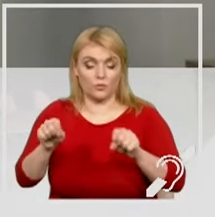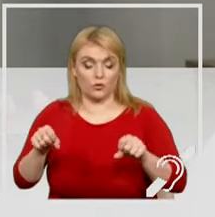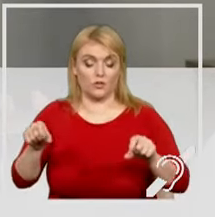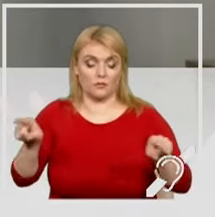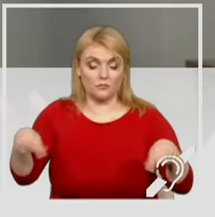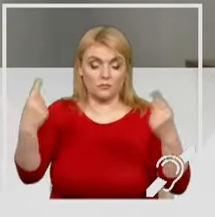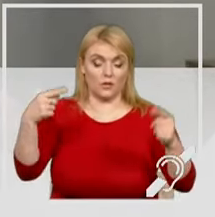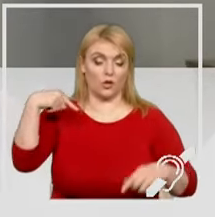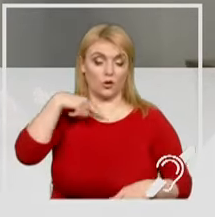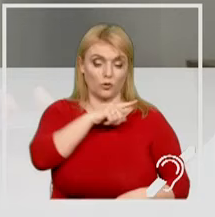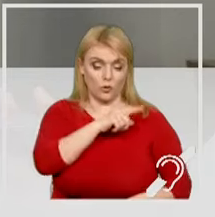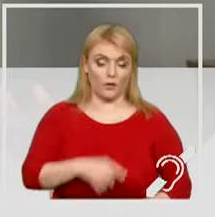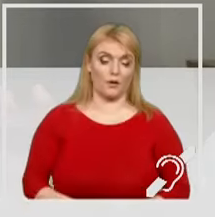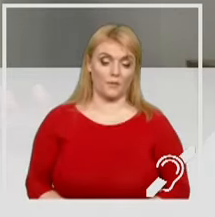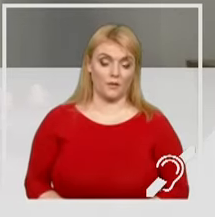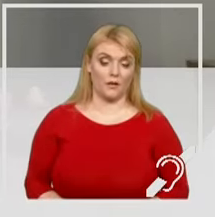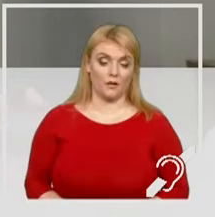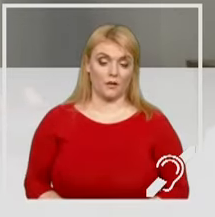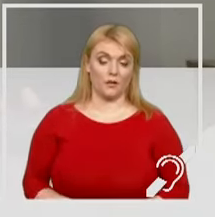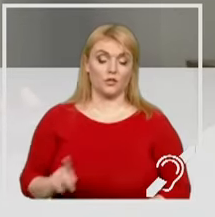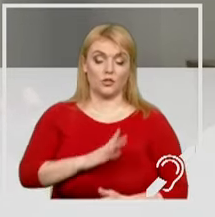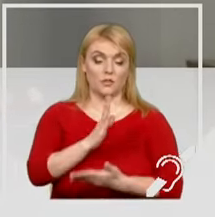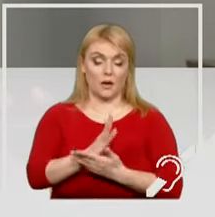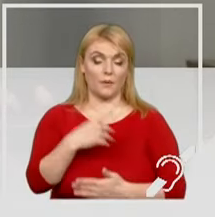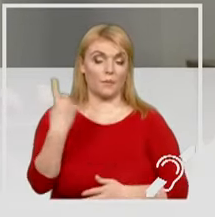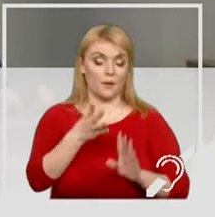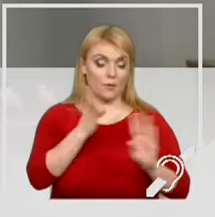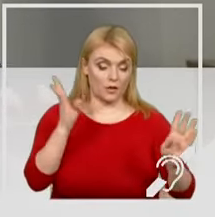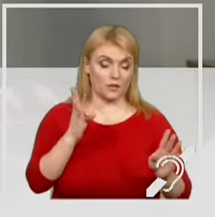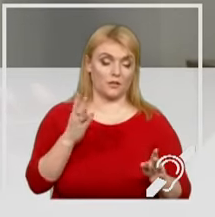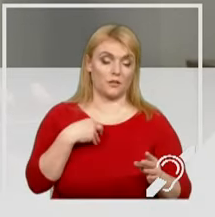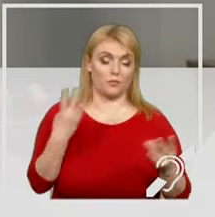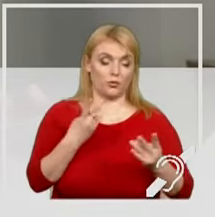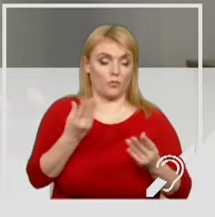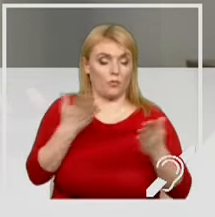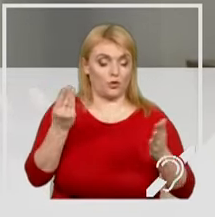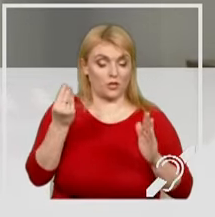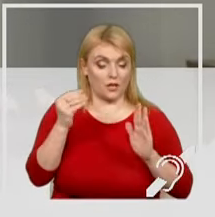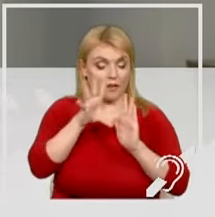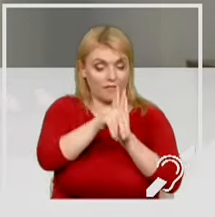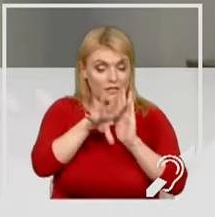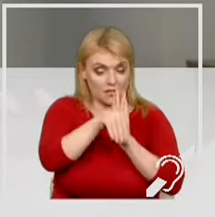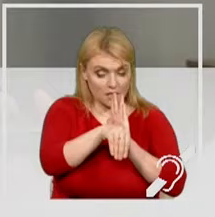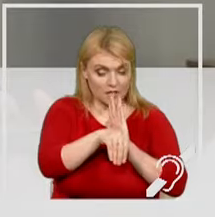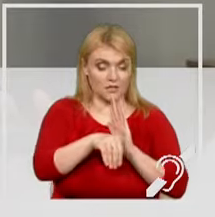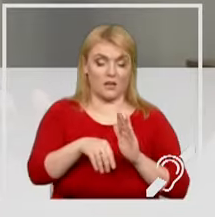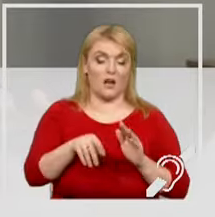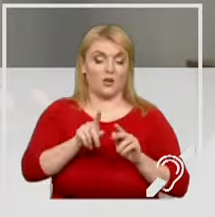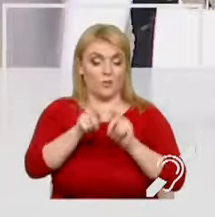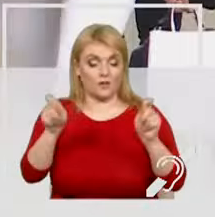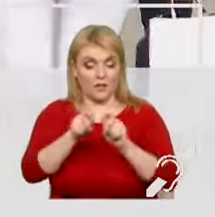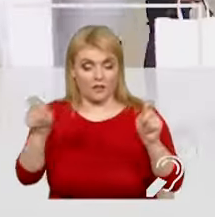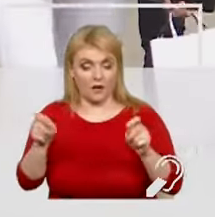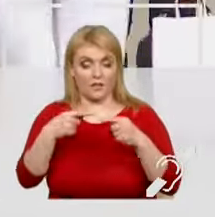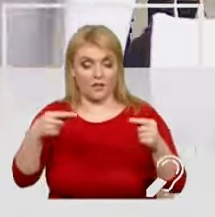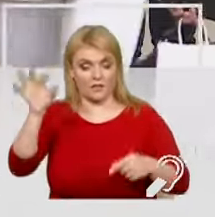susțină creșterea economică de care avem nevoie. Asta înseamnă în primul rând investiții, asta înseamnă în primul rând atât publice cât și private.